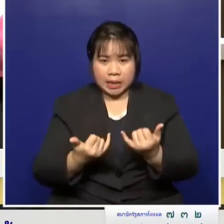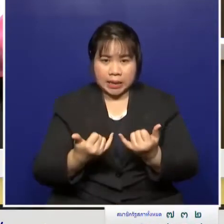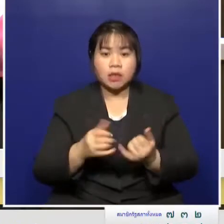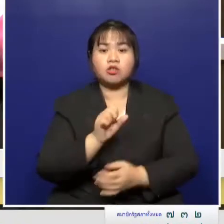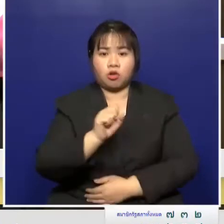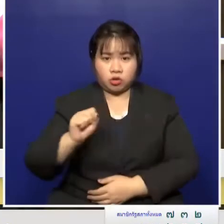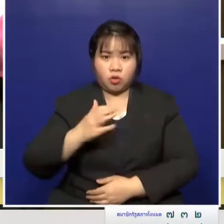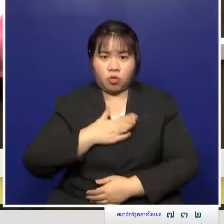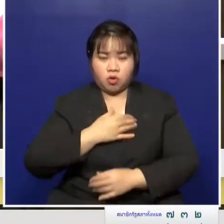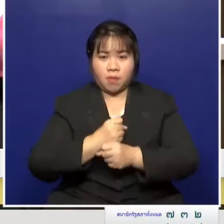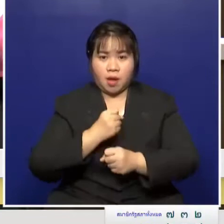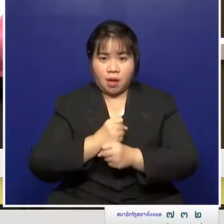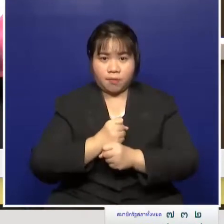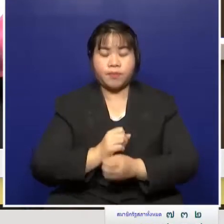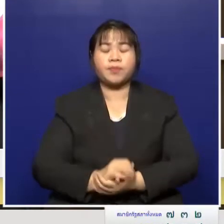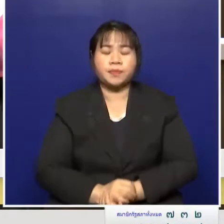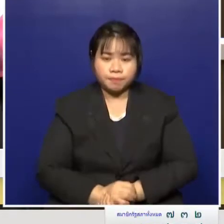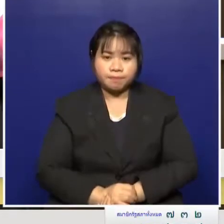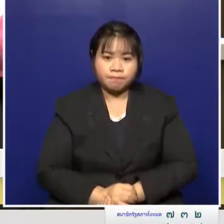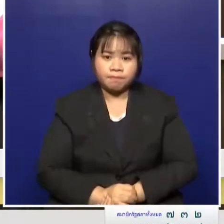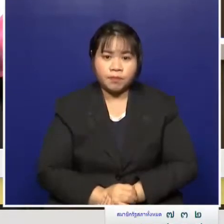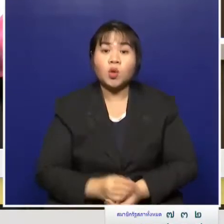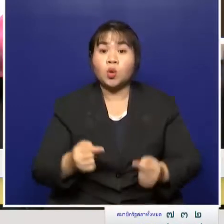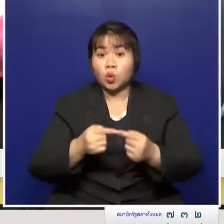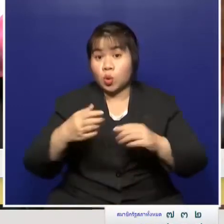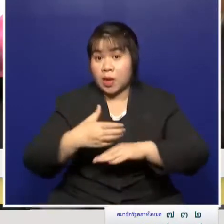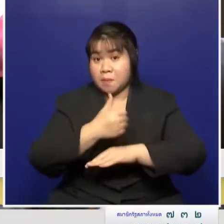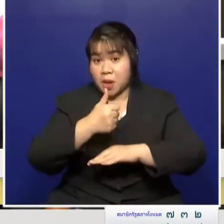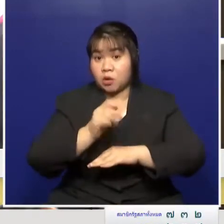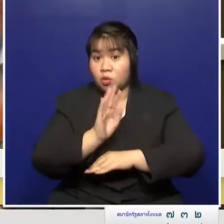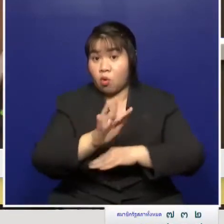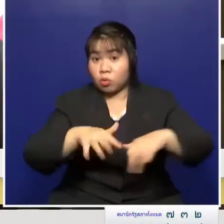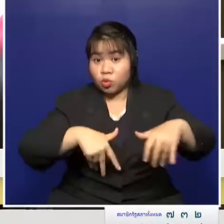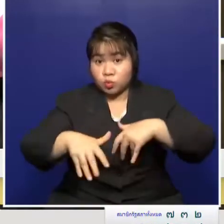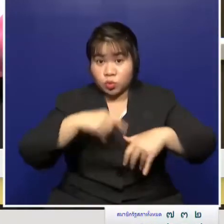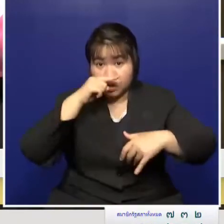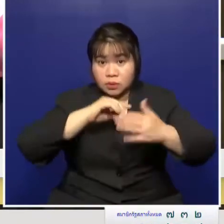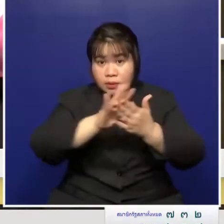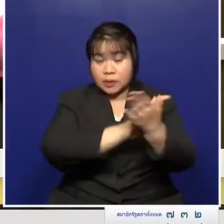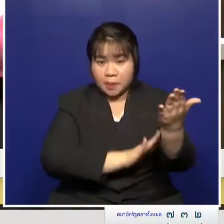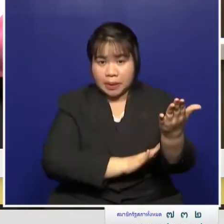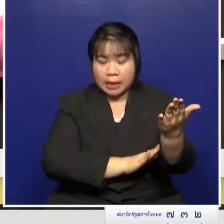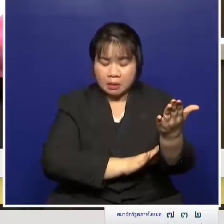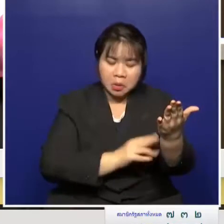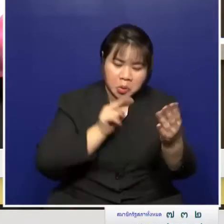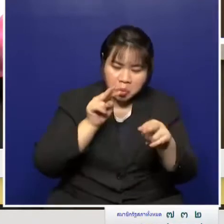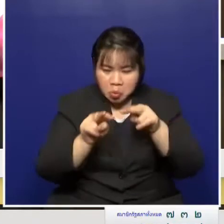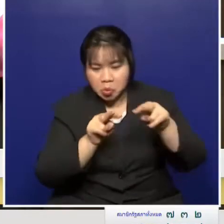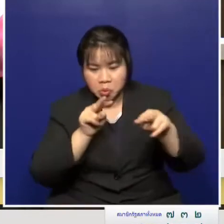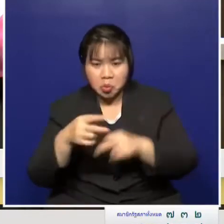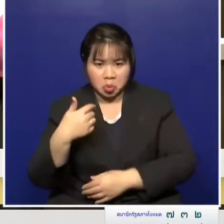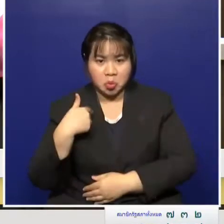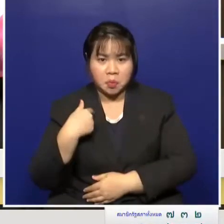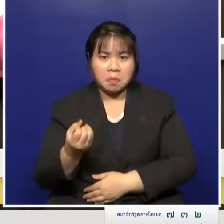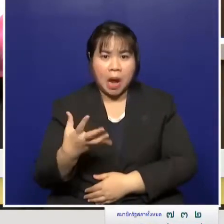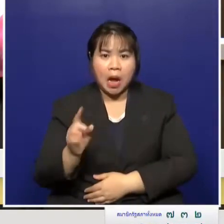ภาผมเห็นว่าประเด็นการเมืองที่ประชาชนทั้งประเทศกำลังสนใจติดตามมากที่สุด